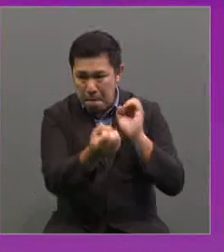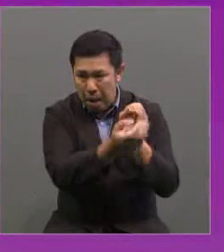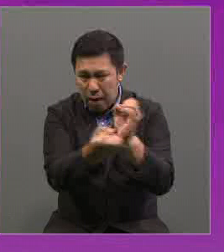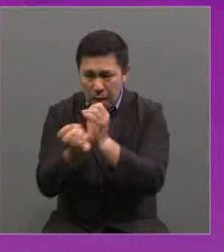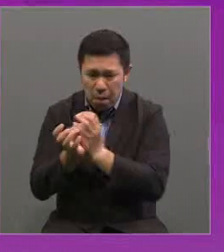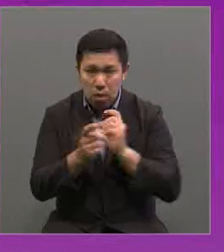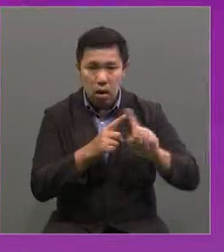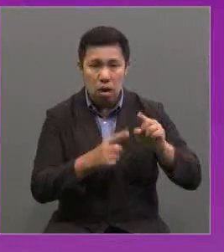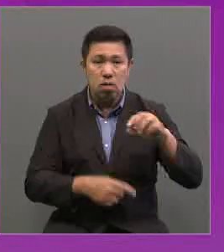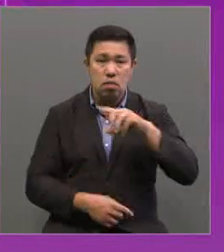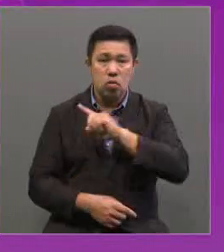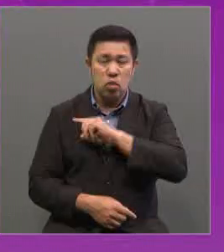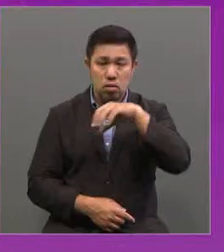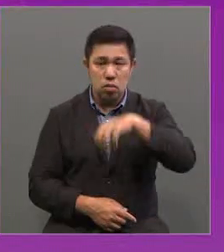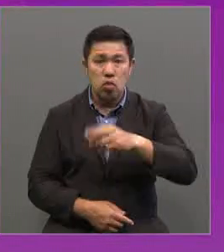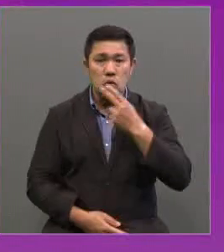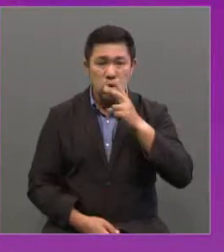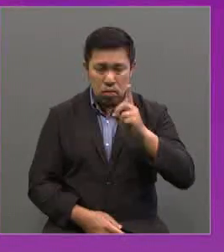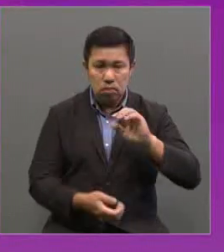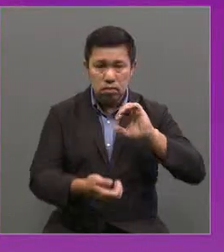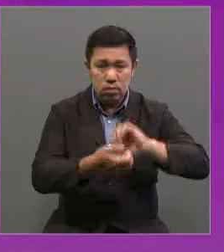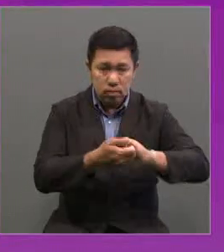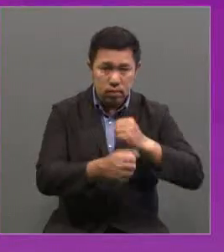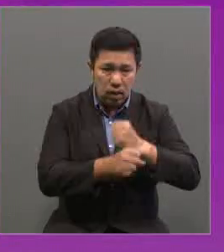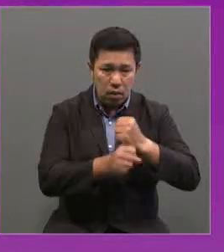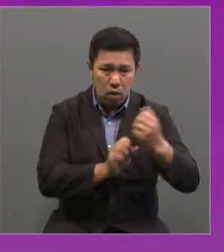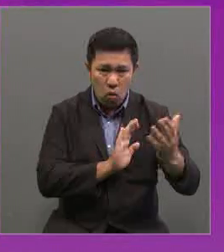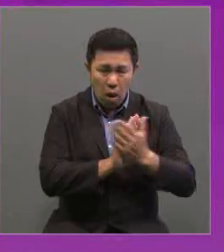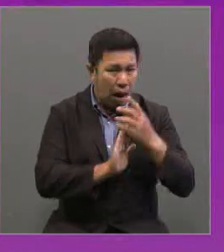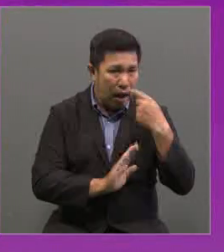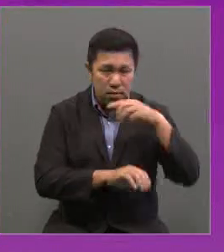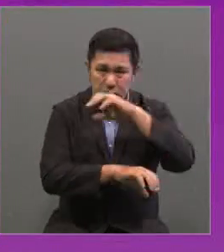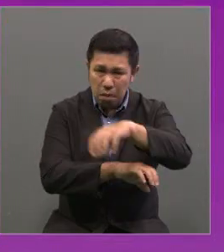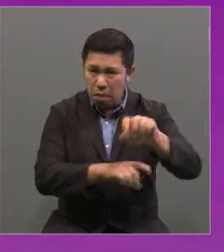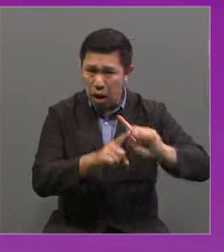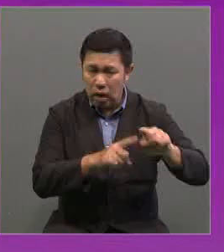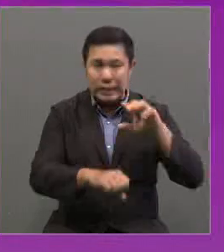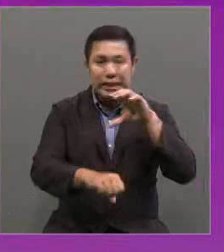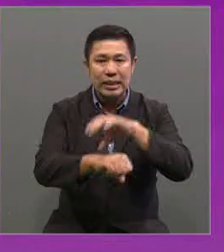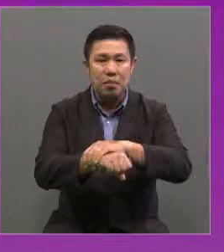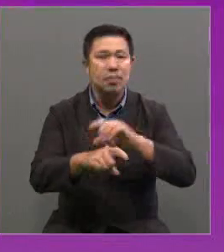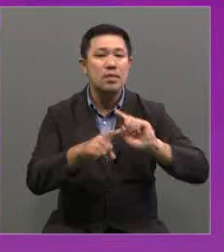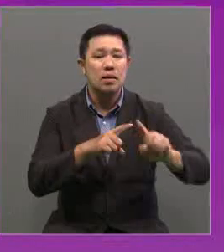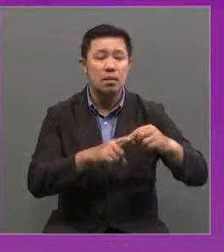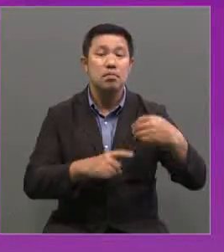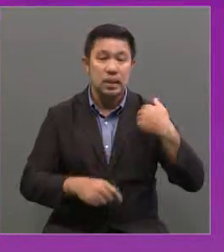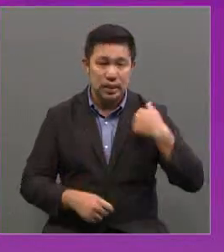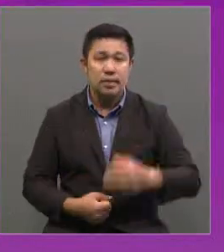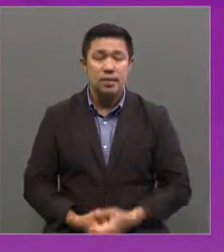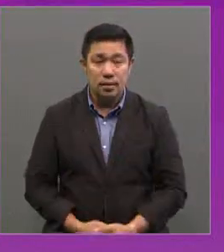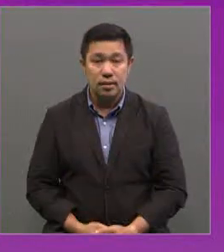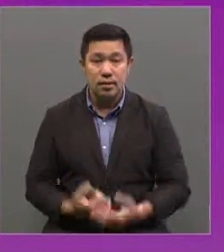ทุกส่วนเพราะฉะนั้นทางการยาสูบแห่งประเทศไทยวันนี้เขาก็เลยต้องไปร่วมมือบูรณาการกับหลายๆหน่วยงานเพื่อจะปราบให้มันสิ้นซากให้ได้สักทีครับ